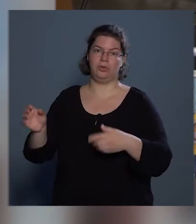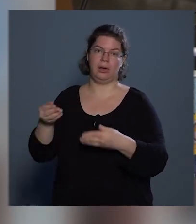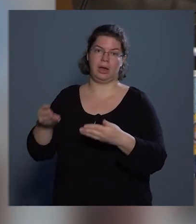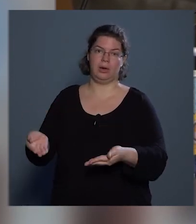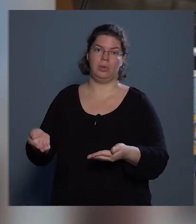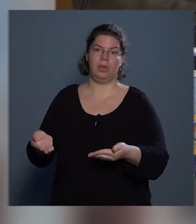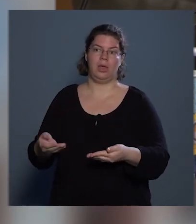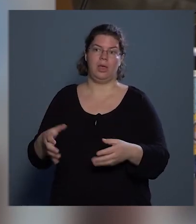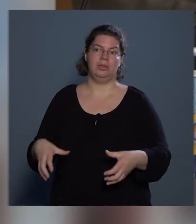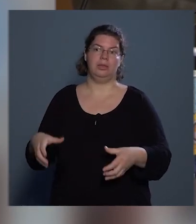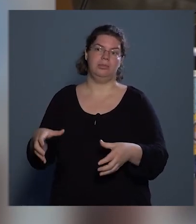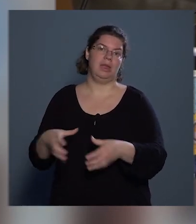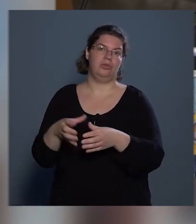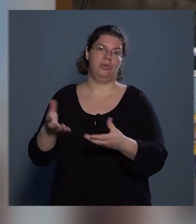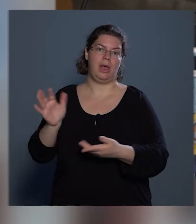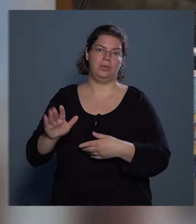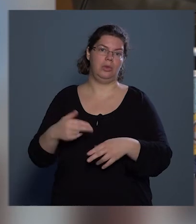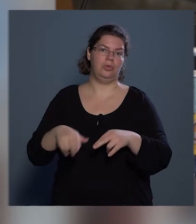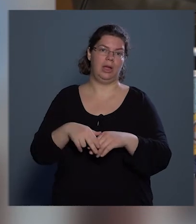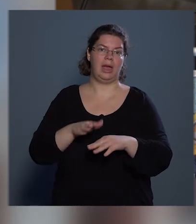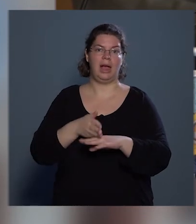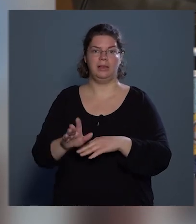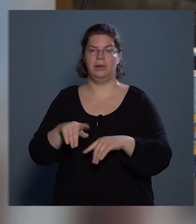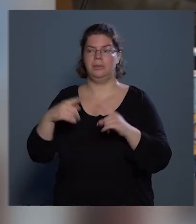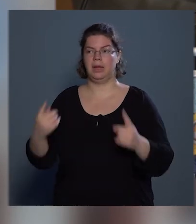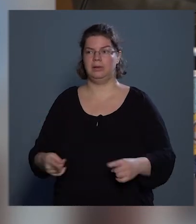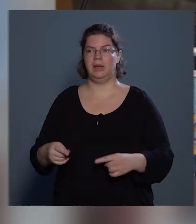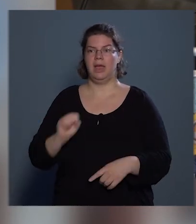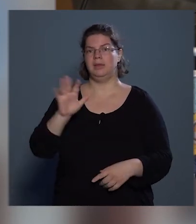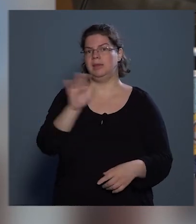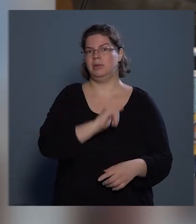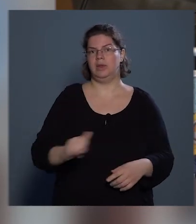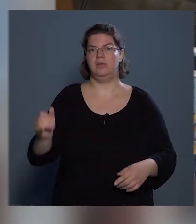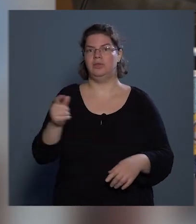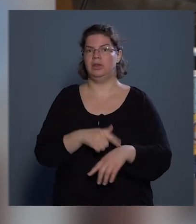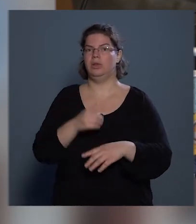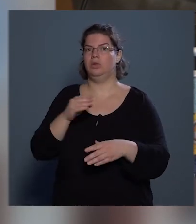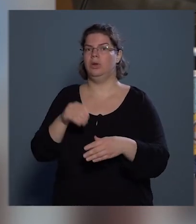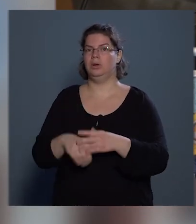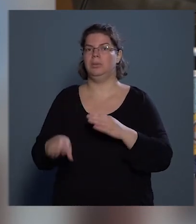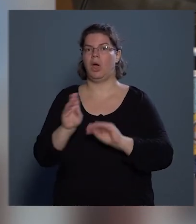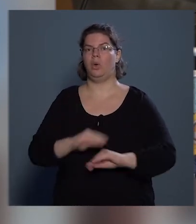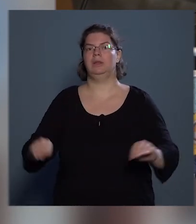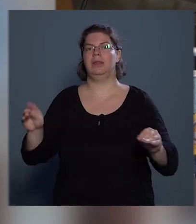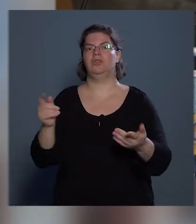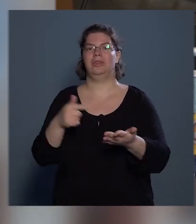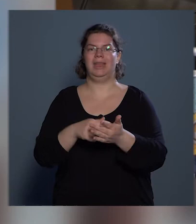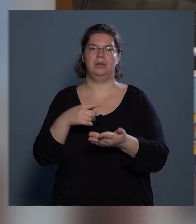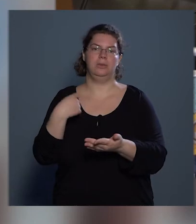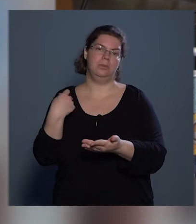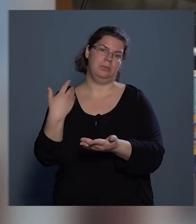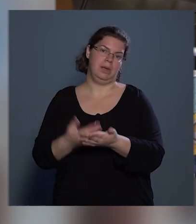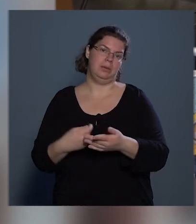testület többsége által egy meghatározott módon egy 15 éves időtartomra oktatási célú bérbeadás. Úgyhogy